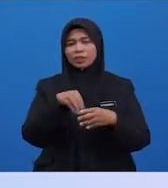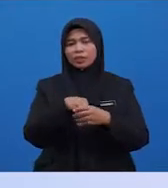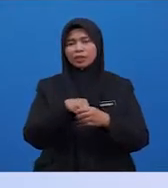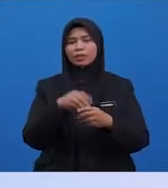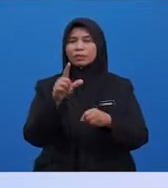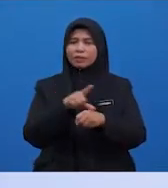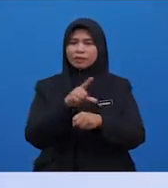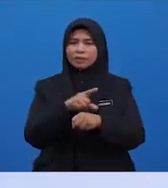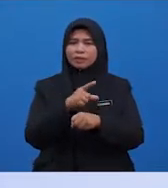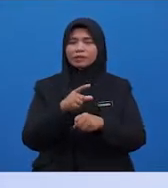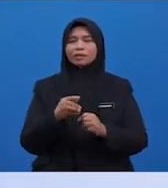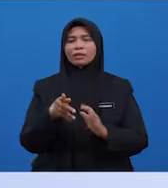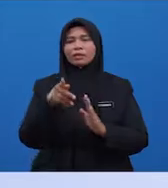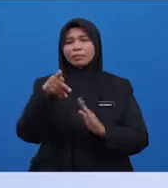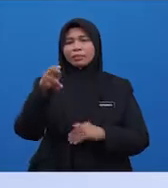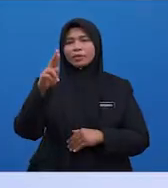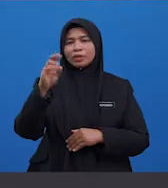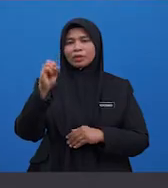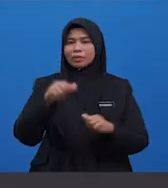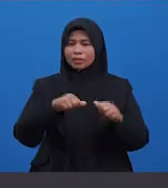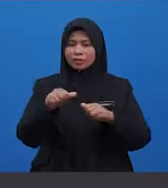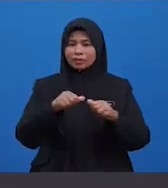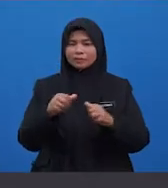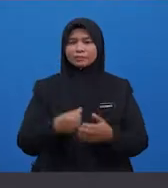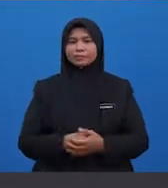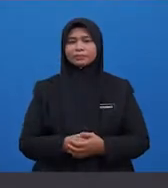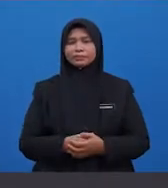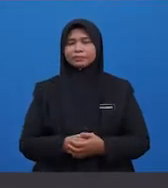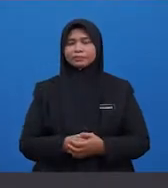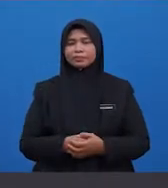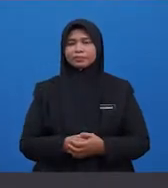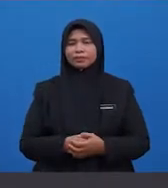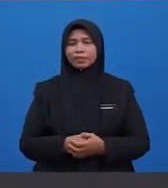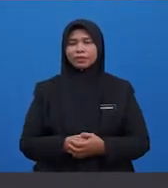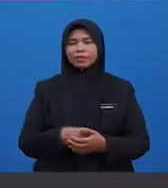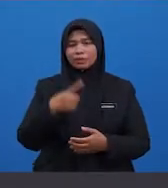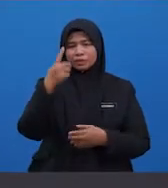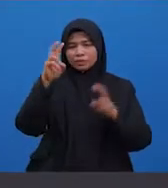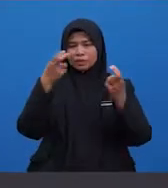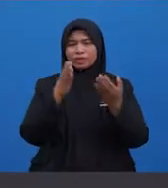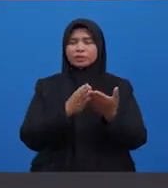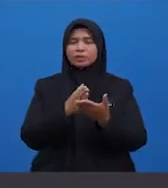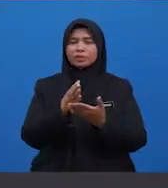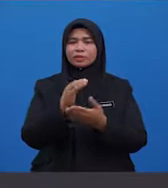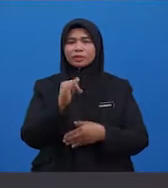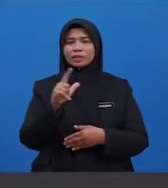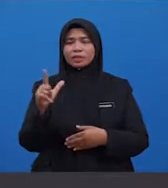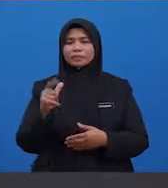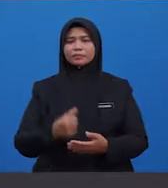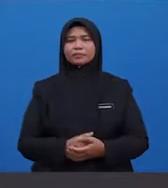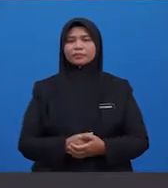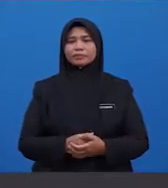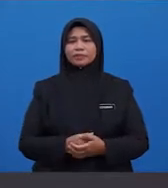dalam latihan proaktif. Tajuk seterusnya bagi topik kejurulatihan sukan